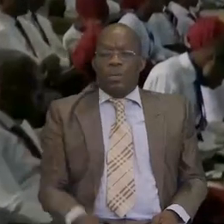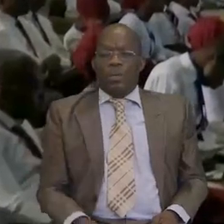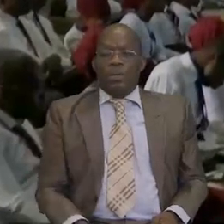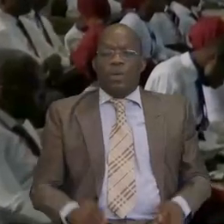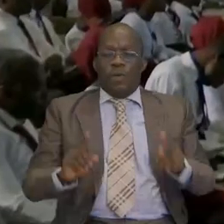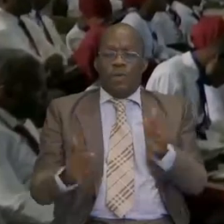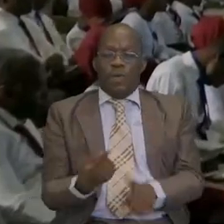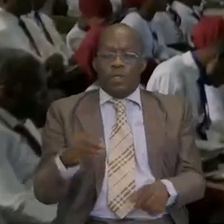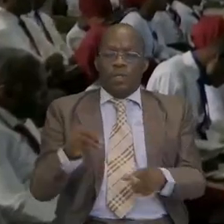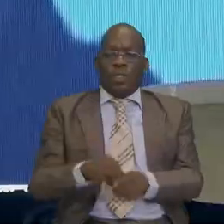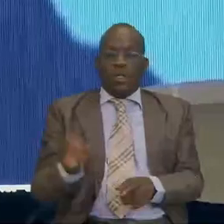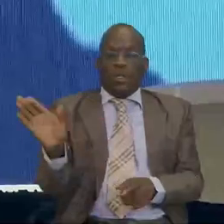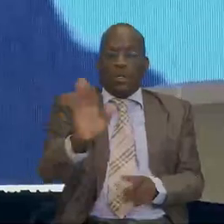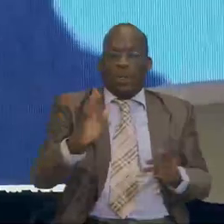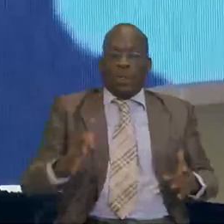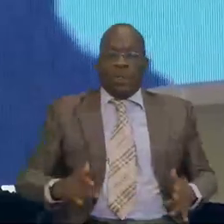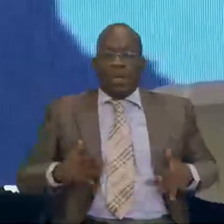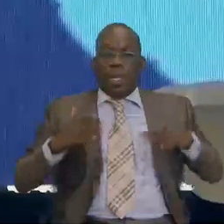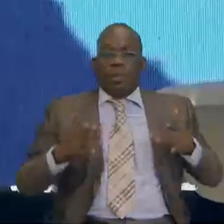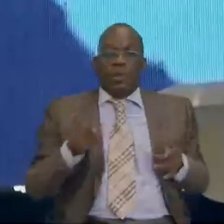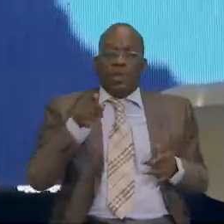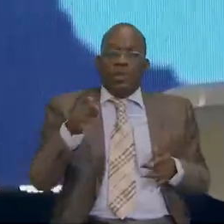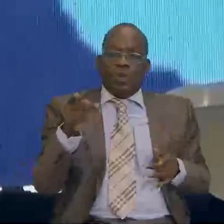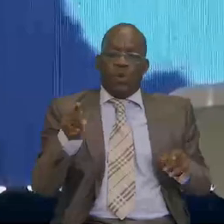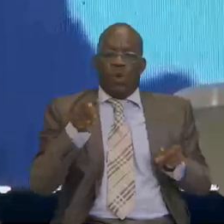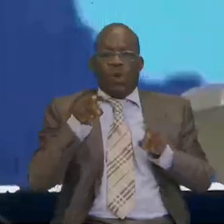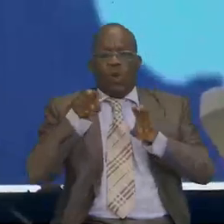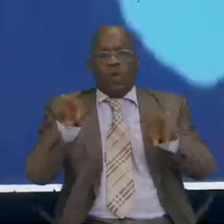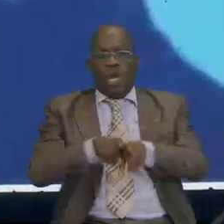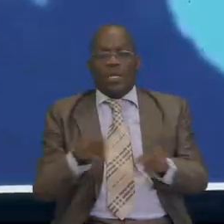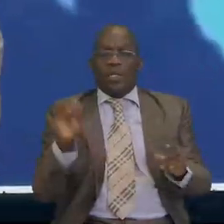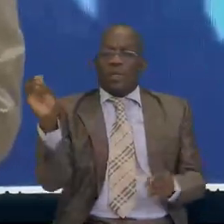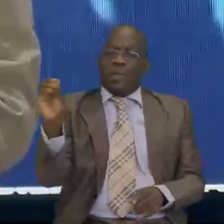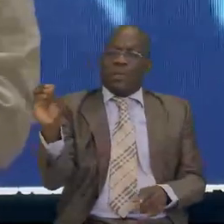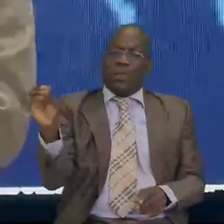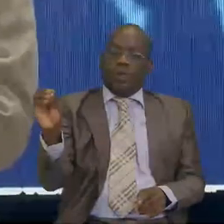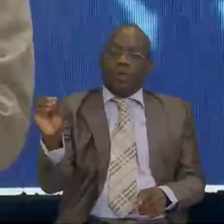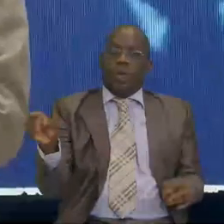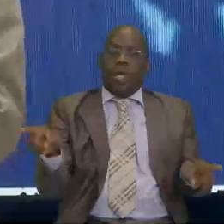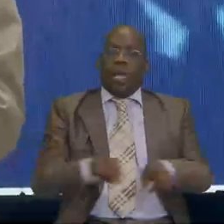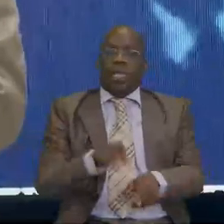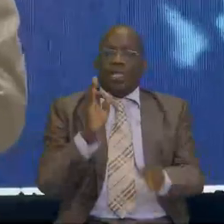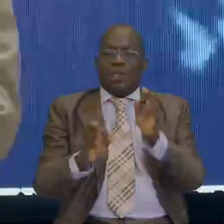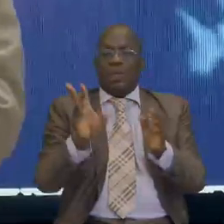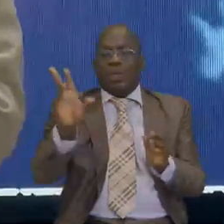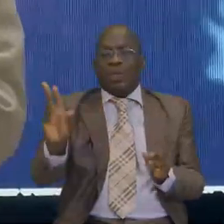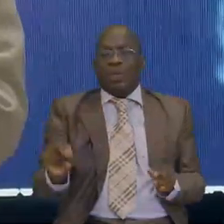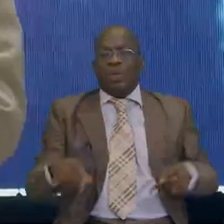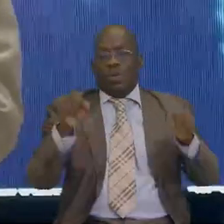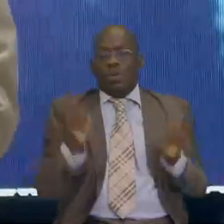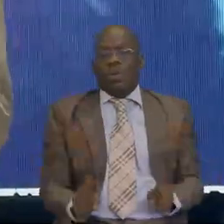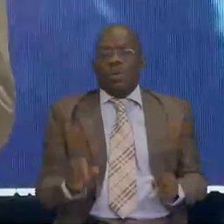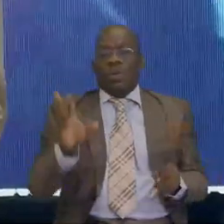Dans, premièrement, dans votre vie, vous ressemblez à un zéro. Comme s'il n'y a pas de force, pas